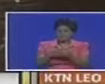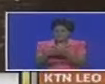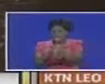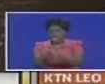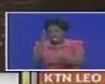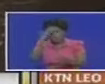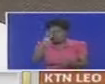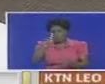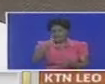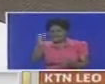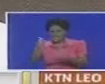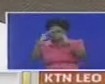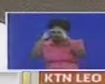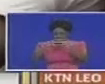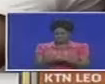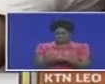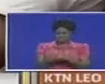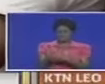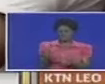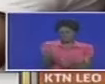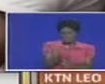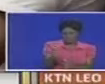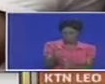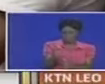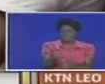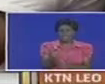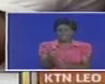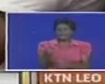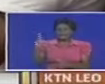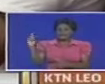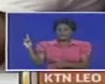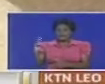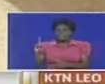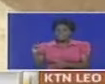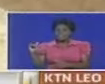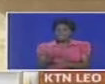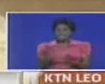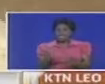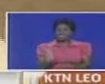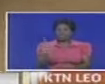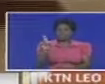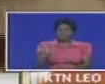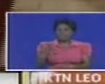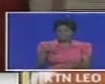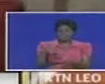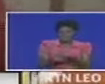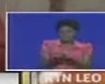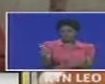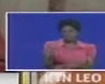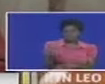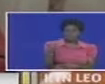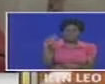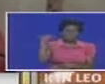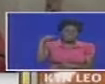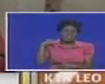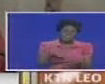kupunguza uhalifu. Mambo na nyumba kumi. Daniel Wamboa ni mkazi wa mtaa wa Umoja ambaye alivamiwa na wezi na mali